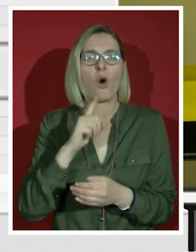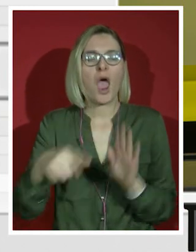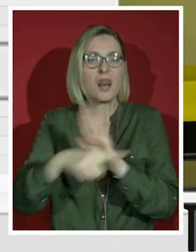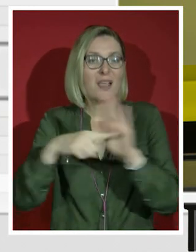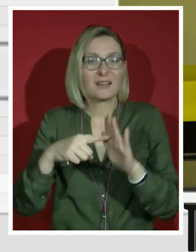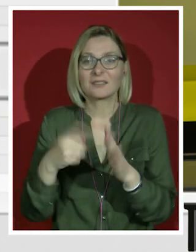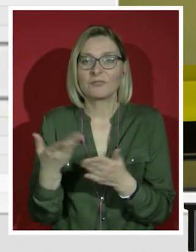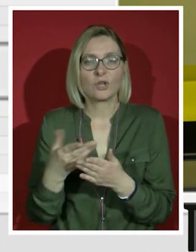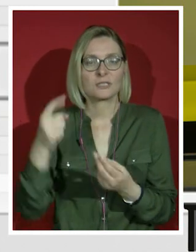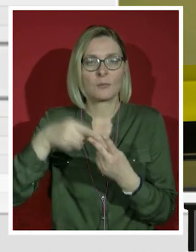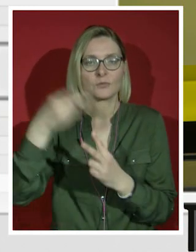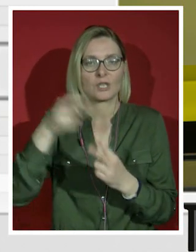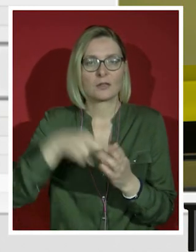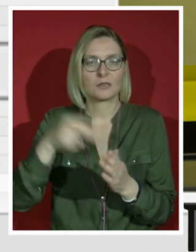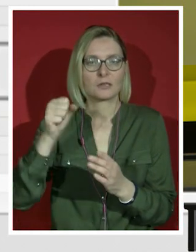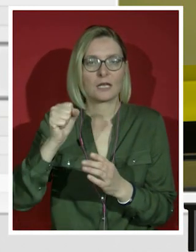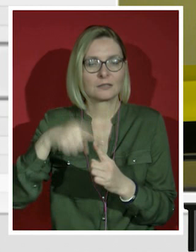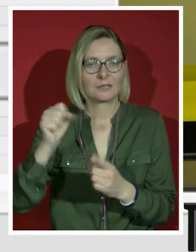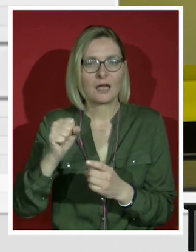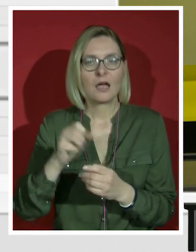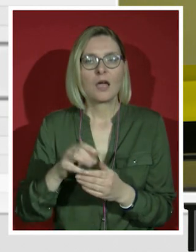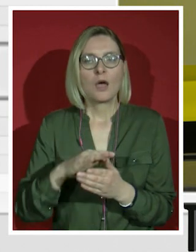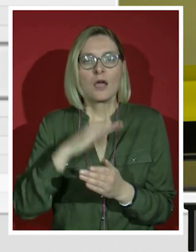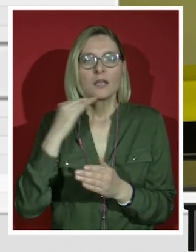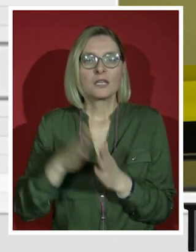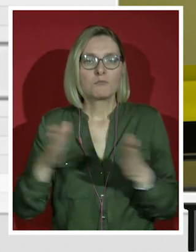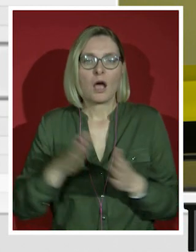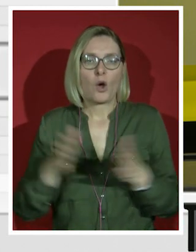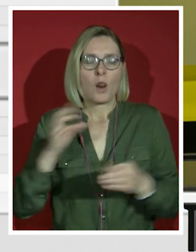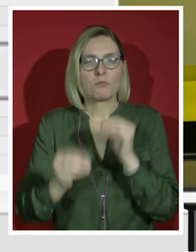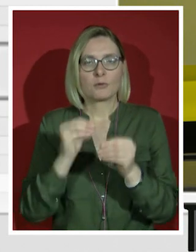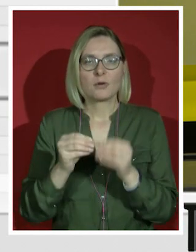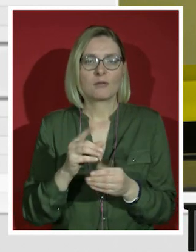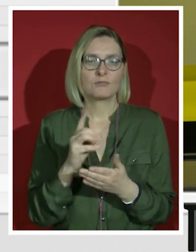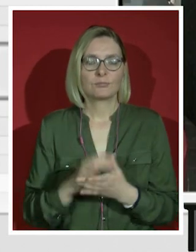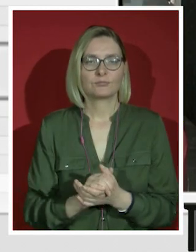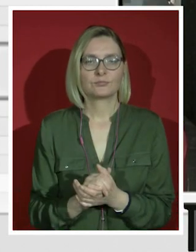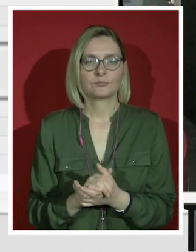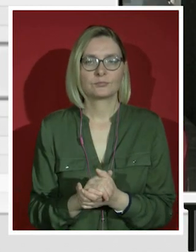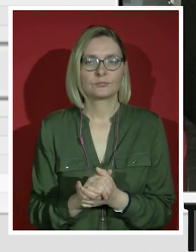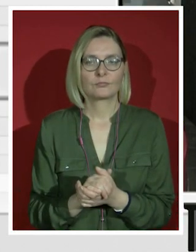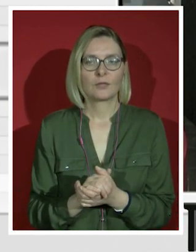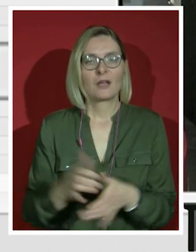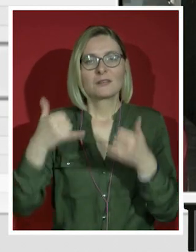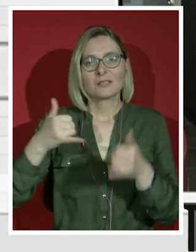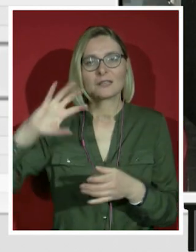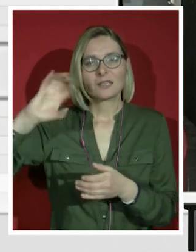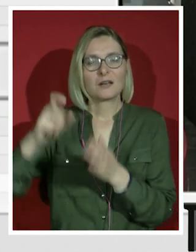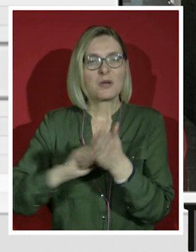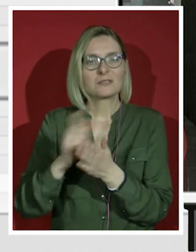Милион проблеми то има кои што се се предизвикани од сето тоа. Да, се намалуваат поради да. Тоа и приносите. Е, сега, за климатските